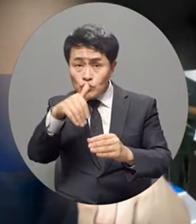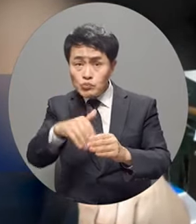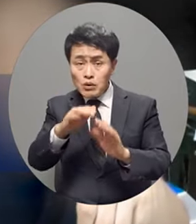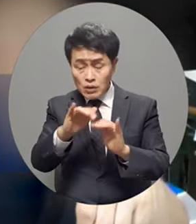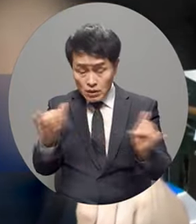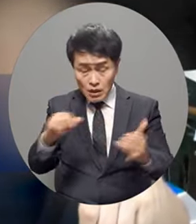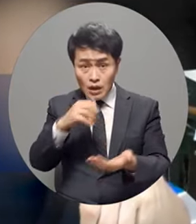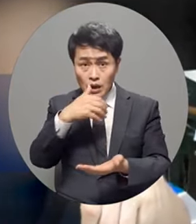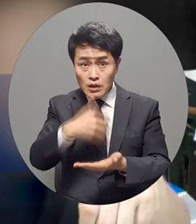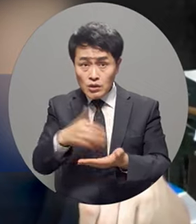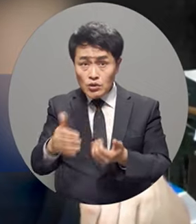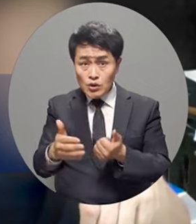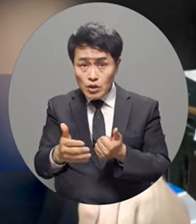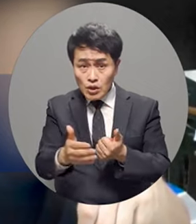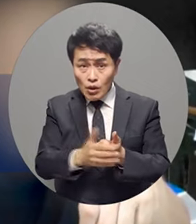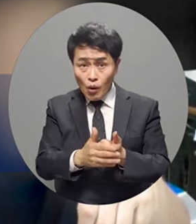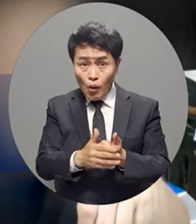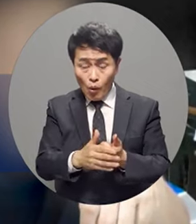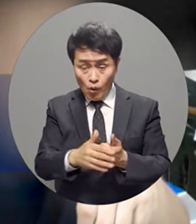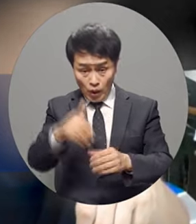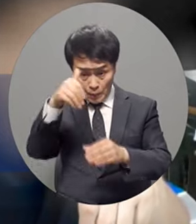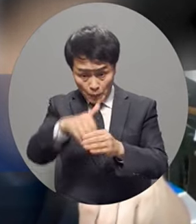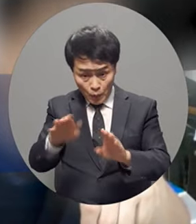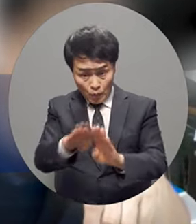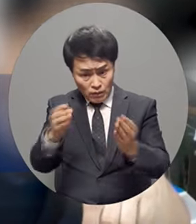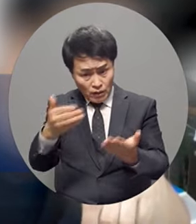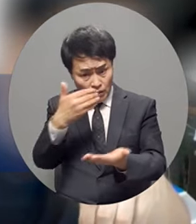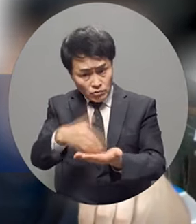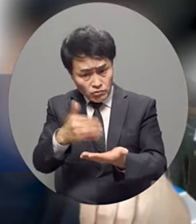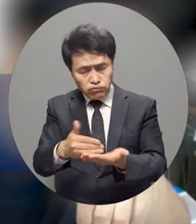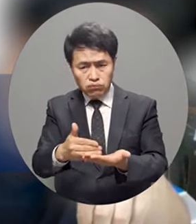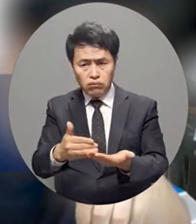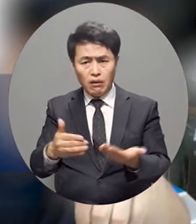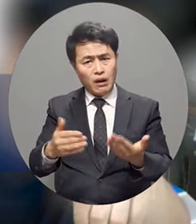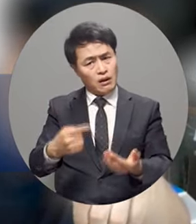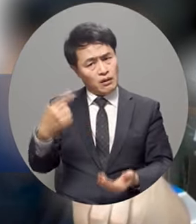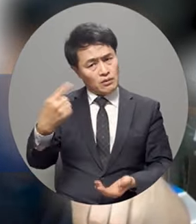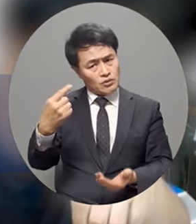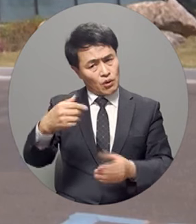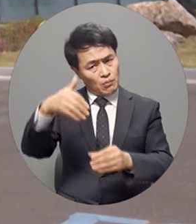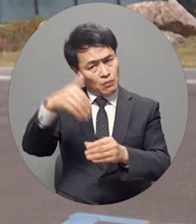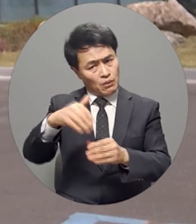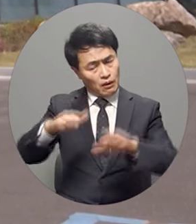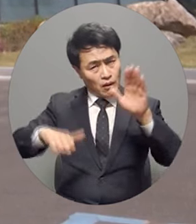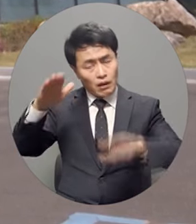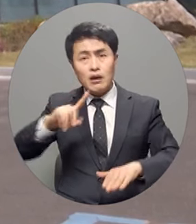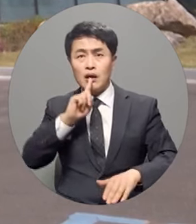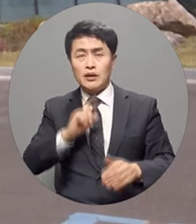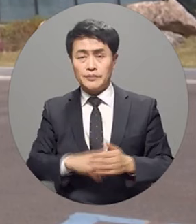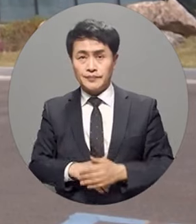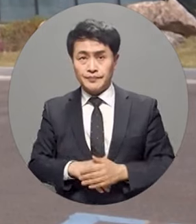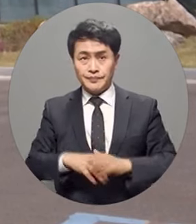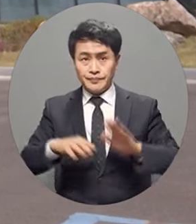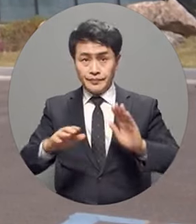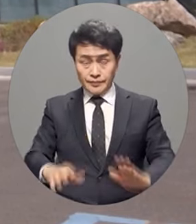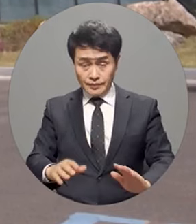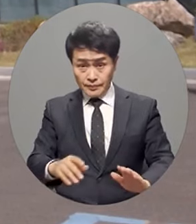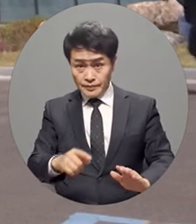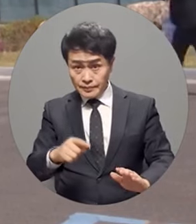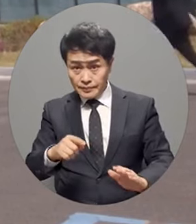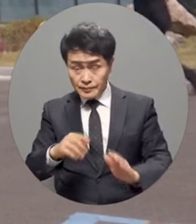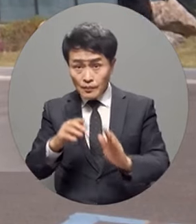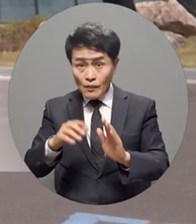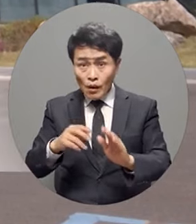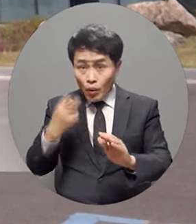인원은 인원과 개표 결과에 뜬 인원은 천여명의 차이가 발생했습니다 건조을 진입과 통신비밀